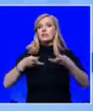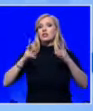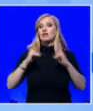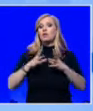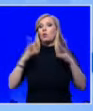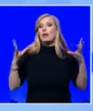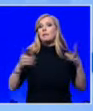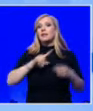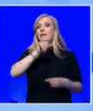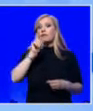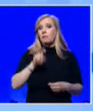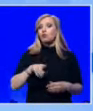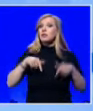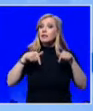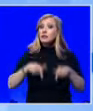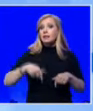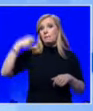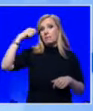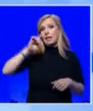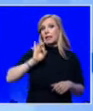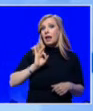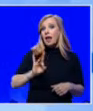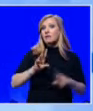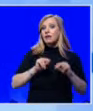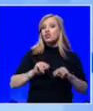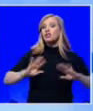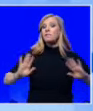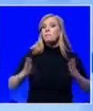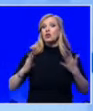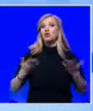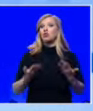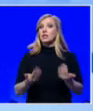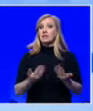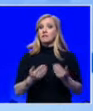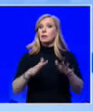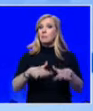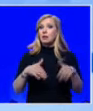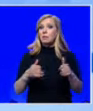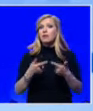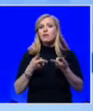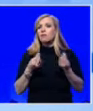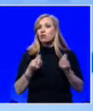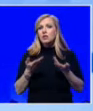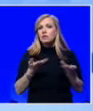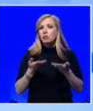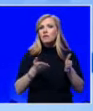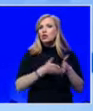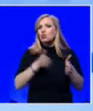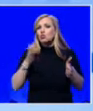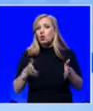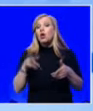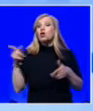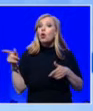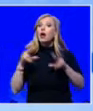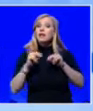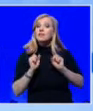въпроси. Президента Радев днес каза, че възможно най-бързо ще свика парламента. Какво означава това според вас като срок? Той казва,